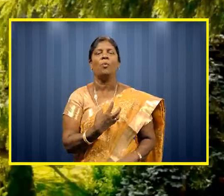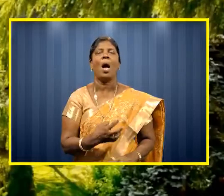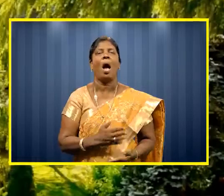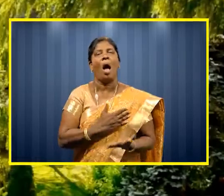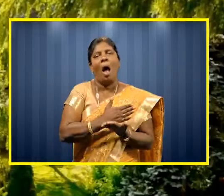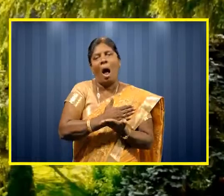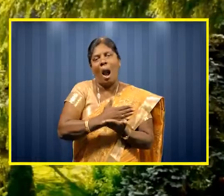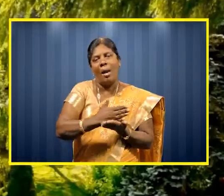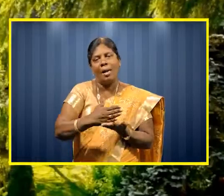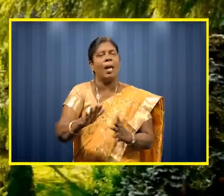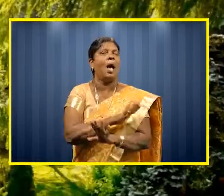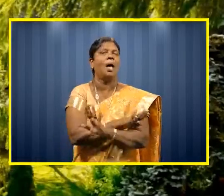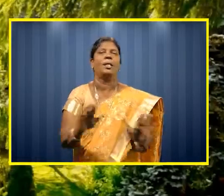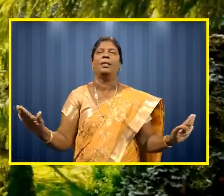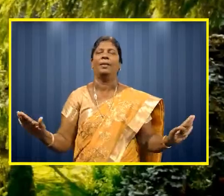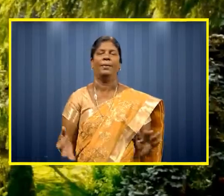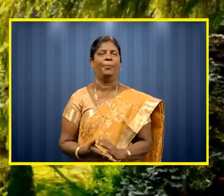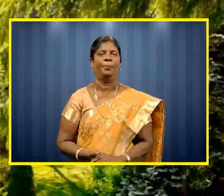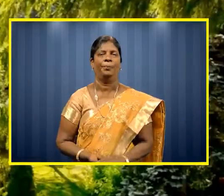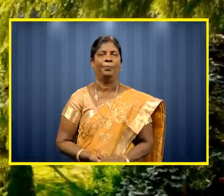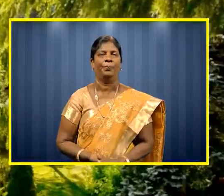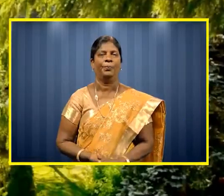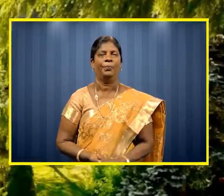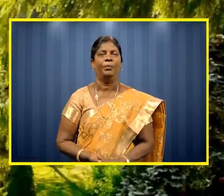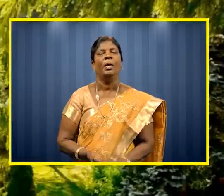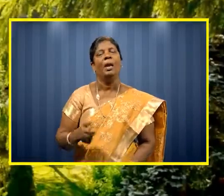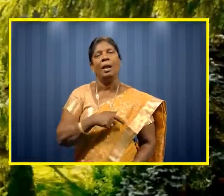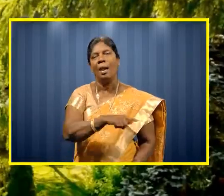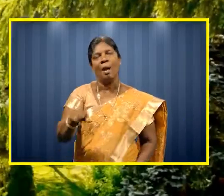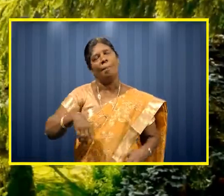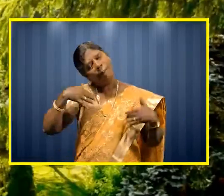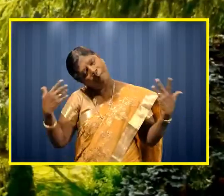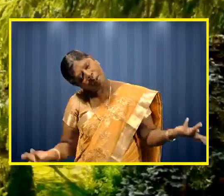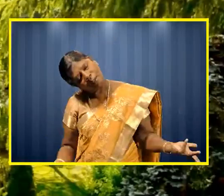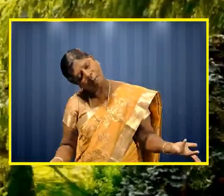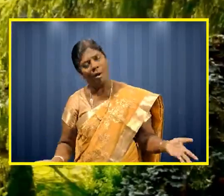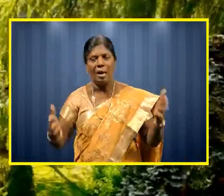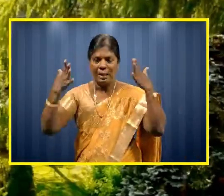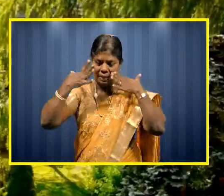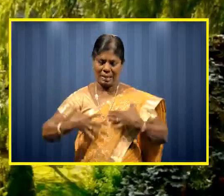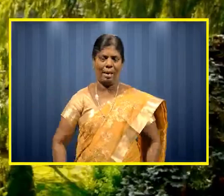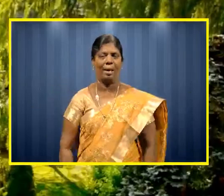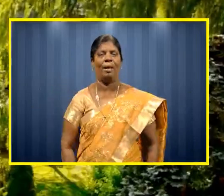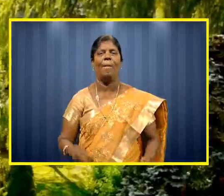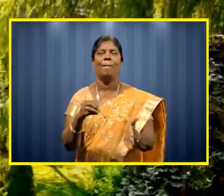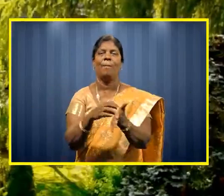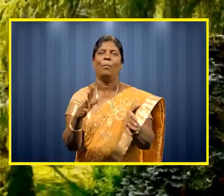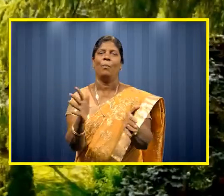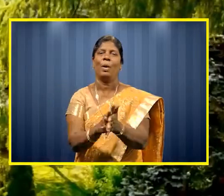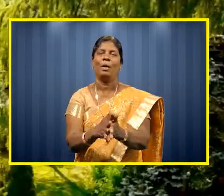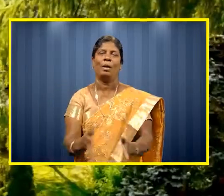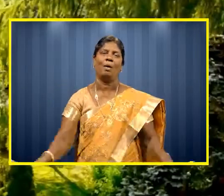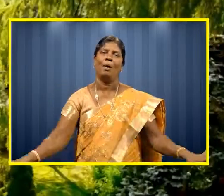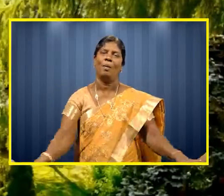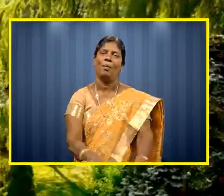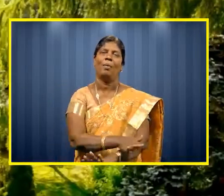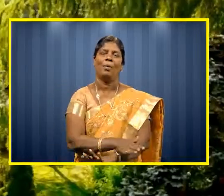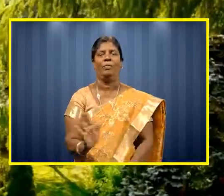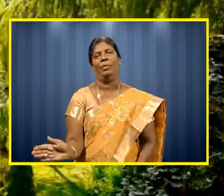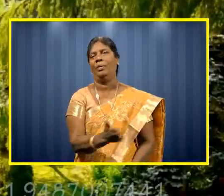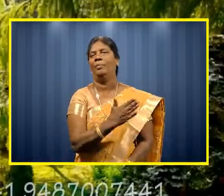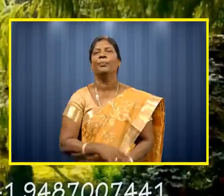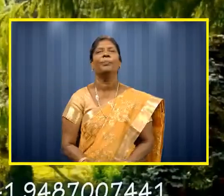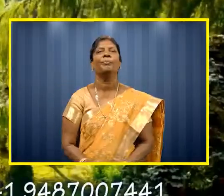ஆத்மா அழியாத தன்மை கொண்டது. நாம் மரித்து போனால் இந்த சரீரம் மண்ணுக்கு போய் அது